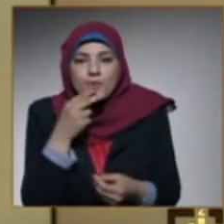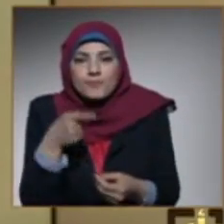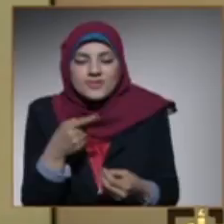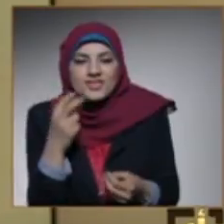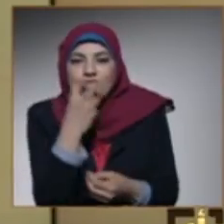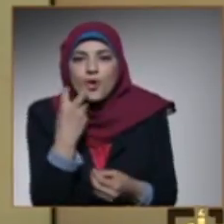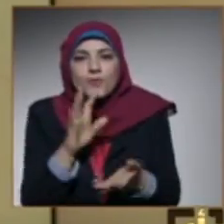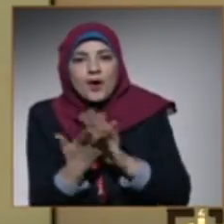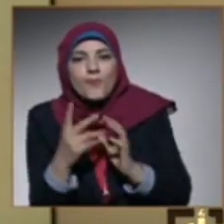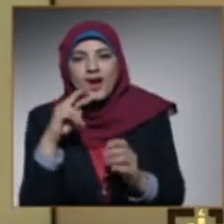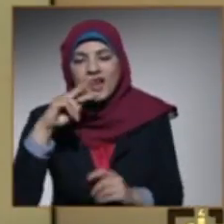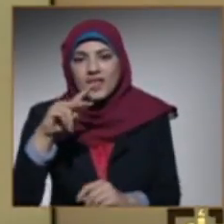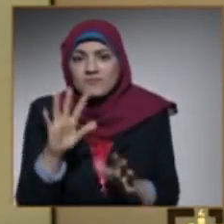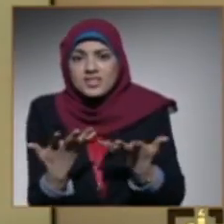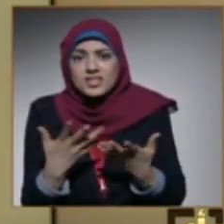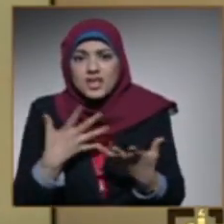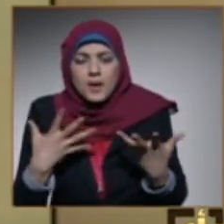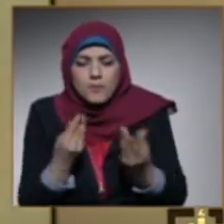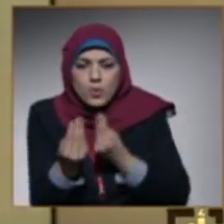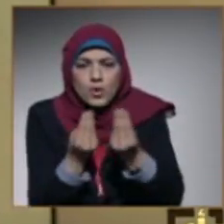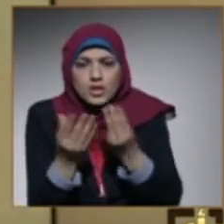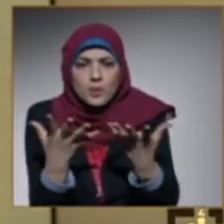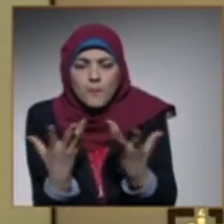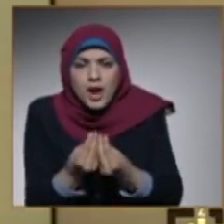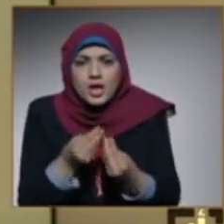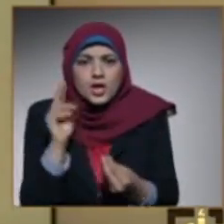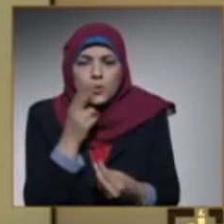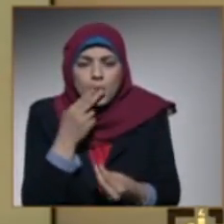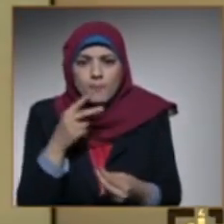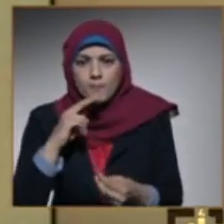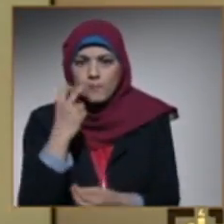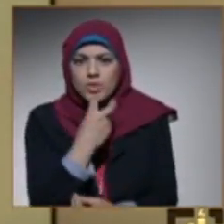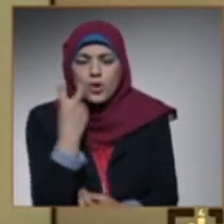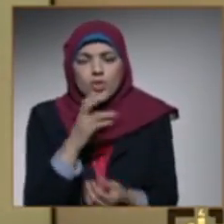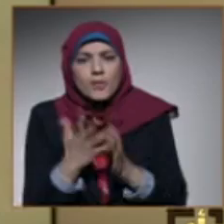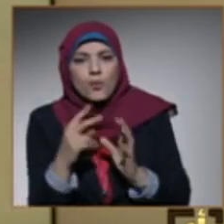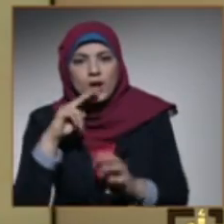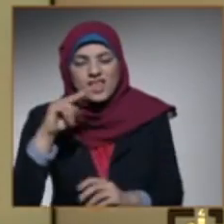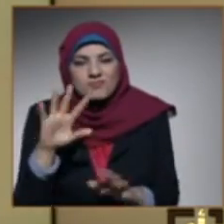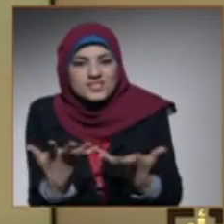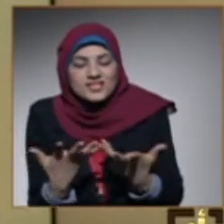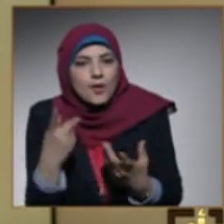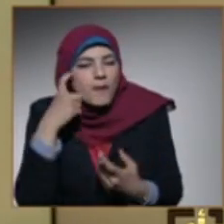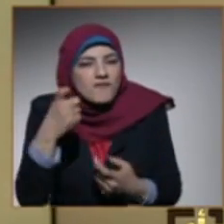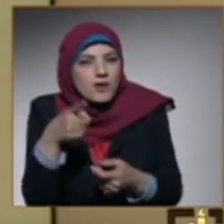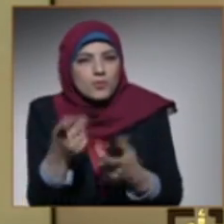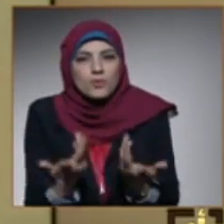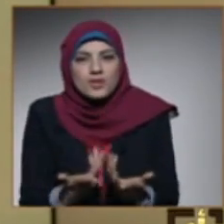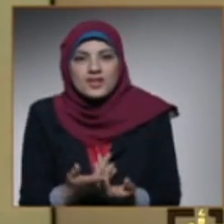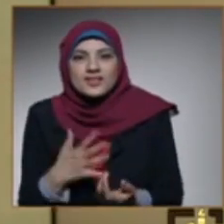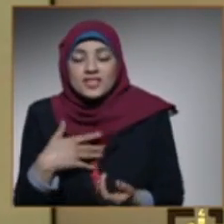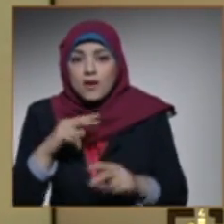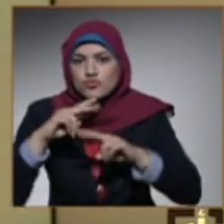بالتخاطب أو بالكلام. هو إزاي بيتم التواصل بالتخاطب أو بالكلام، وإزاي بيتم توصيل مثلا منهج تعليمي؟ إحنا مش بنتكلم